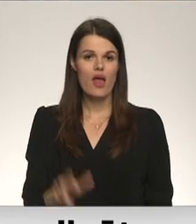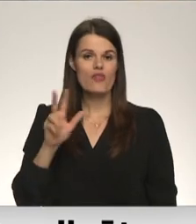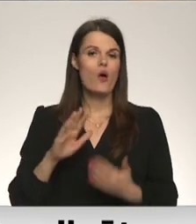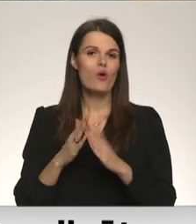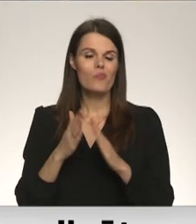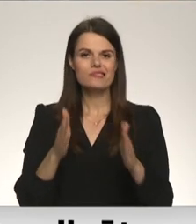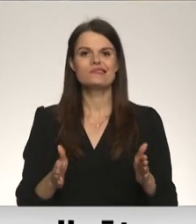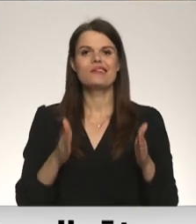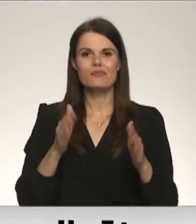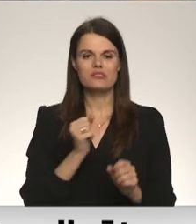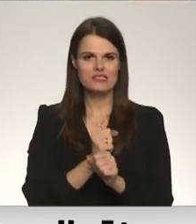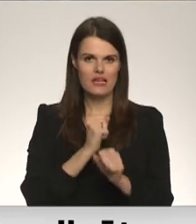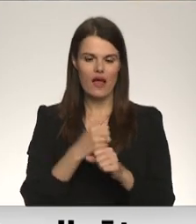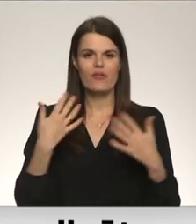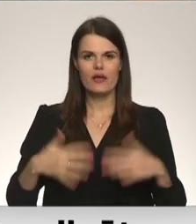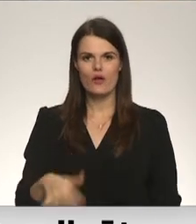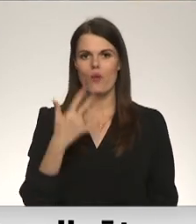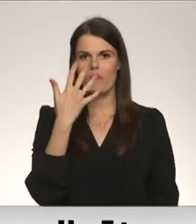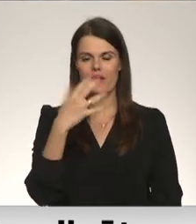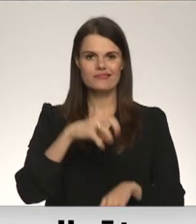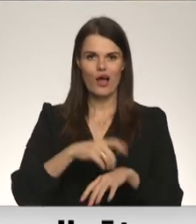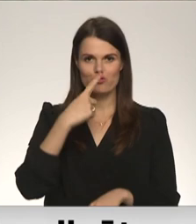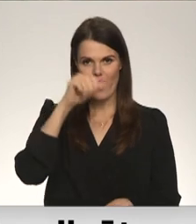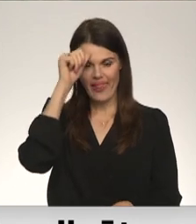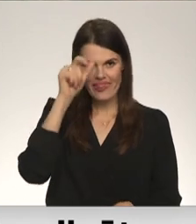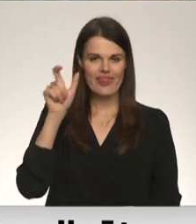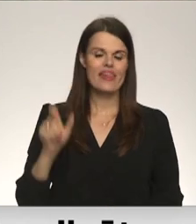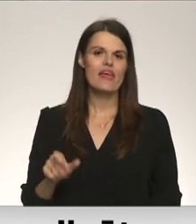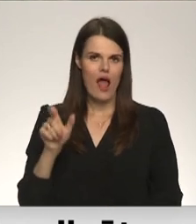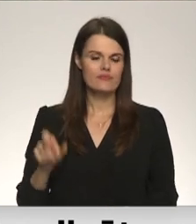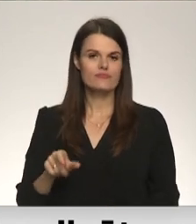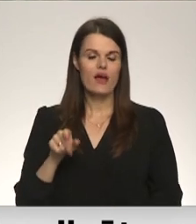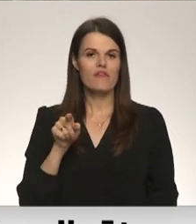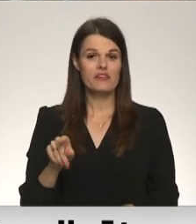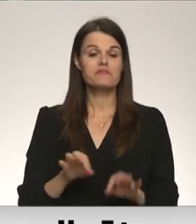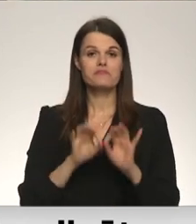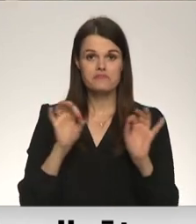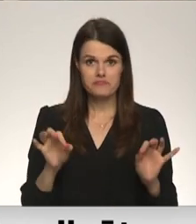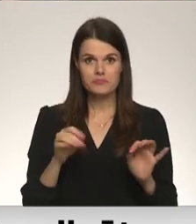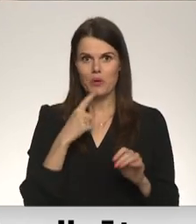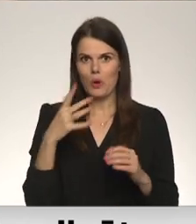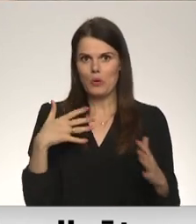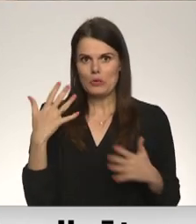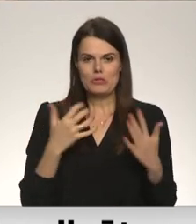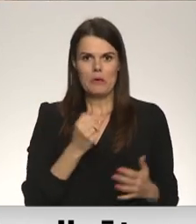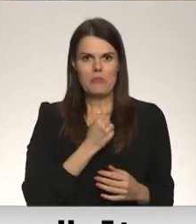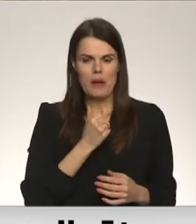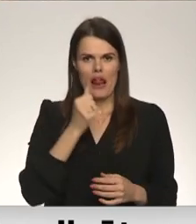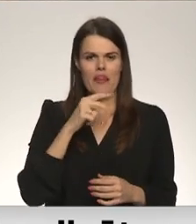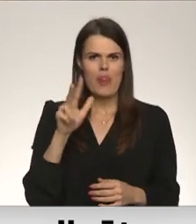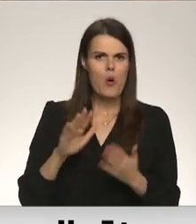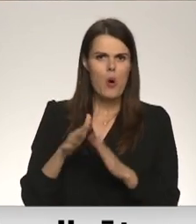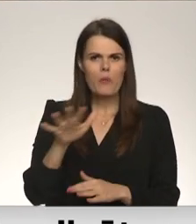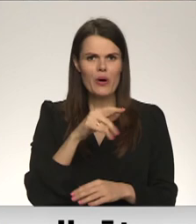Daugavpils slimnīcā strādā jau 5 ārsti no Indijas. Viens no viņiem atzīst, ka sākumā viņu tiešām biedējusi Daugavpils kā krievalodīga